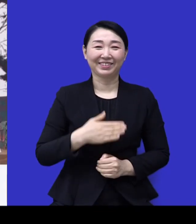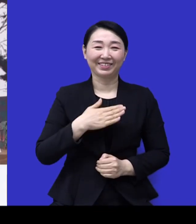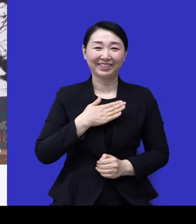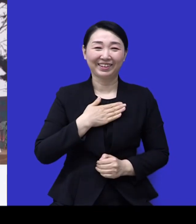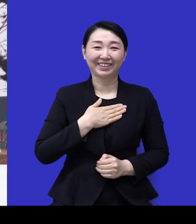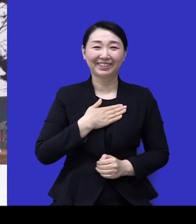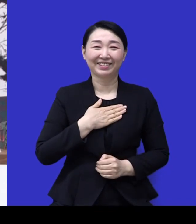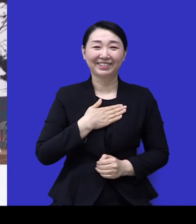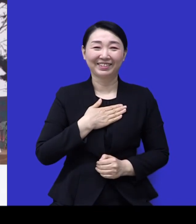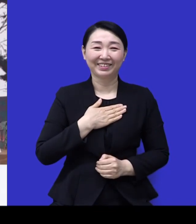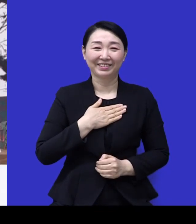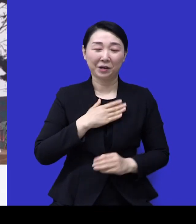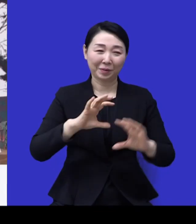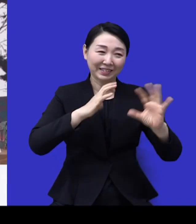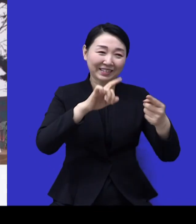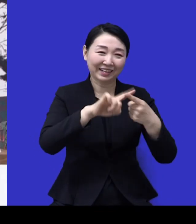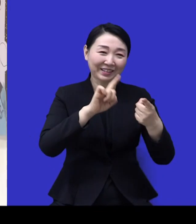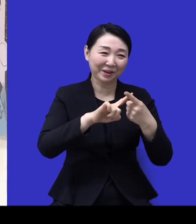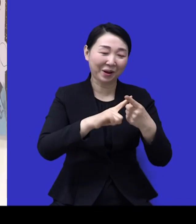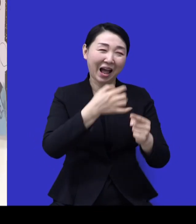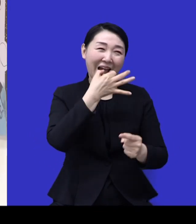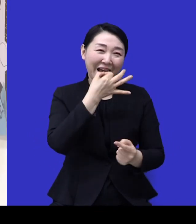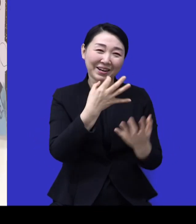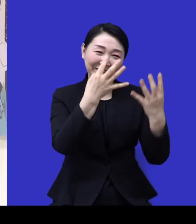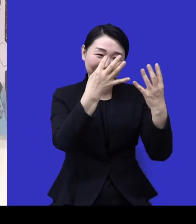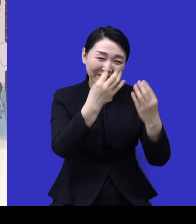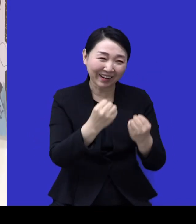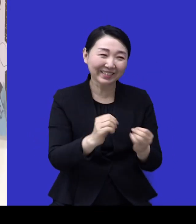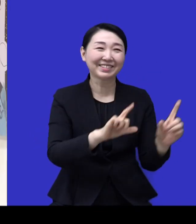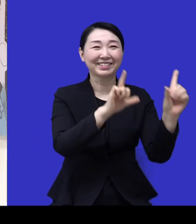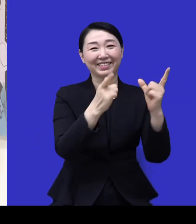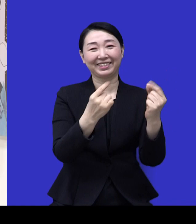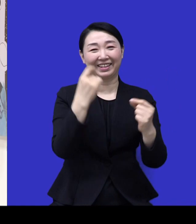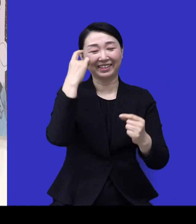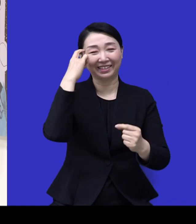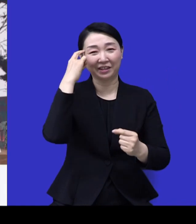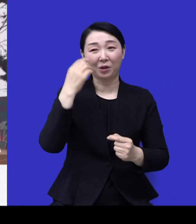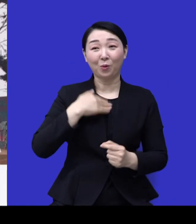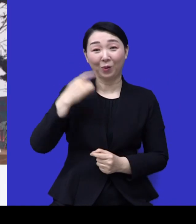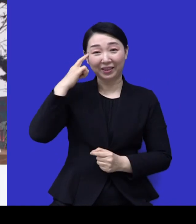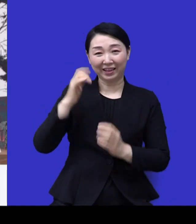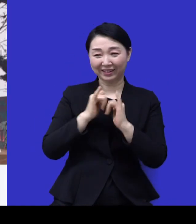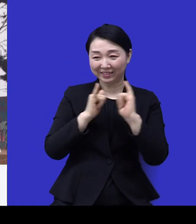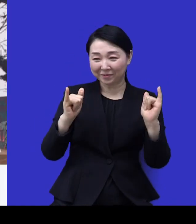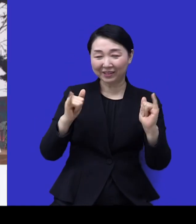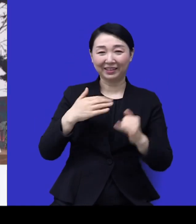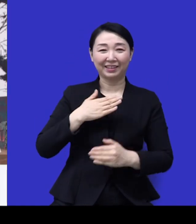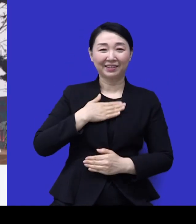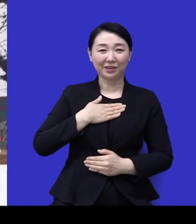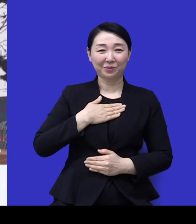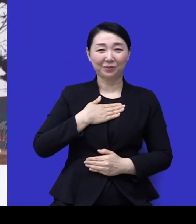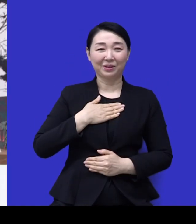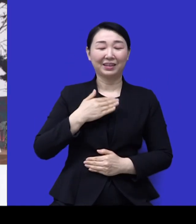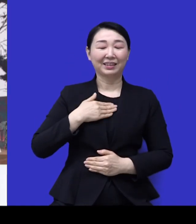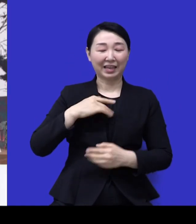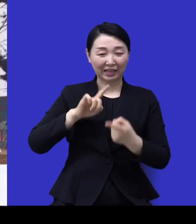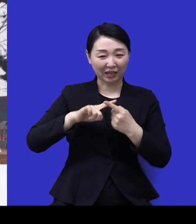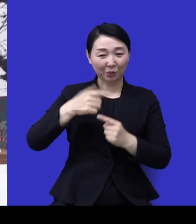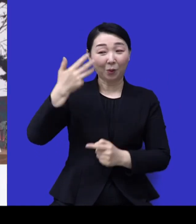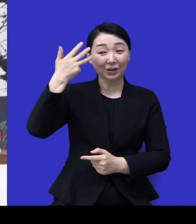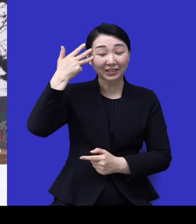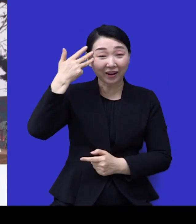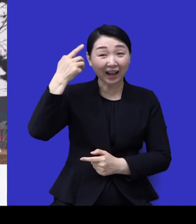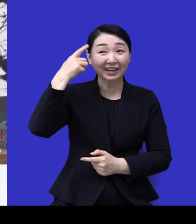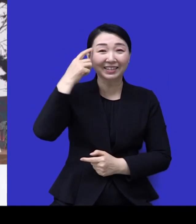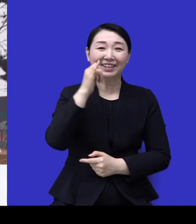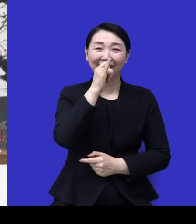너무 세속적이지 않나라는 생각이 문득 들었고 전 사실 사람들한테 저도 이제 저 나름의 철학이 있고 생각이